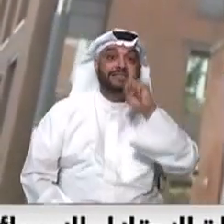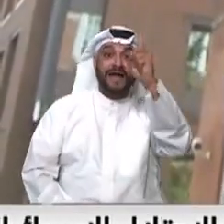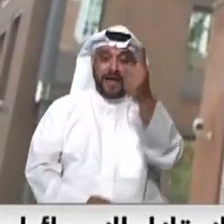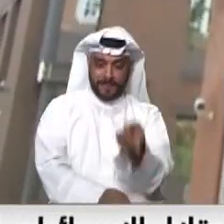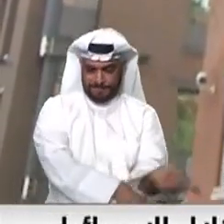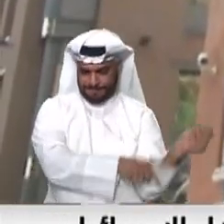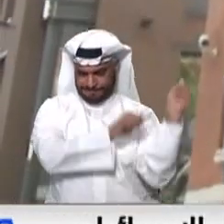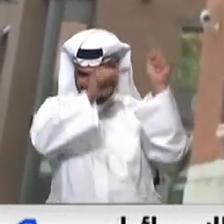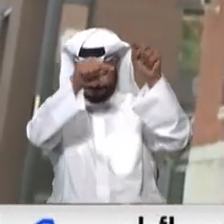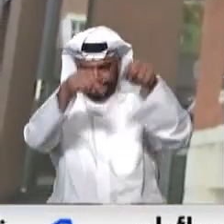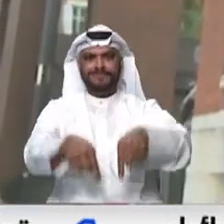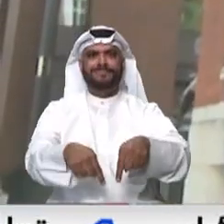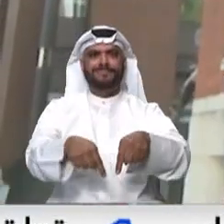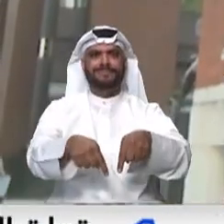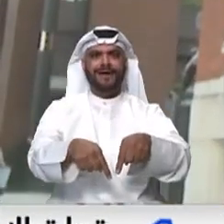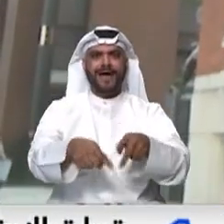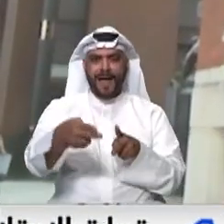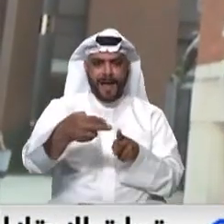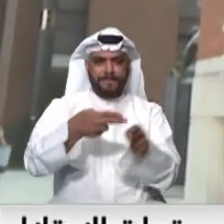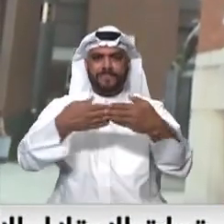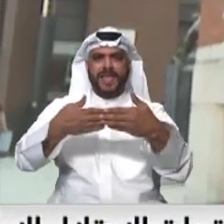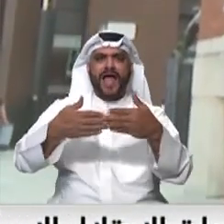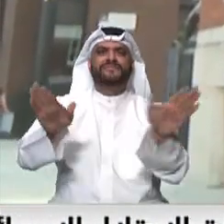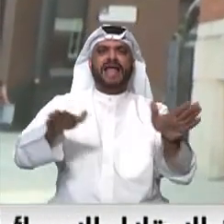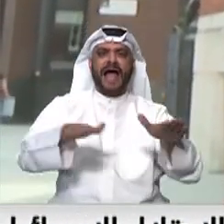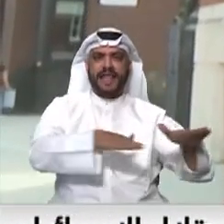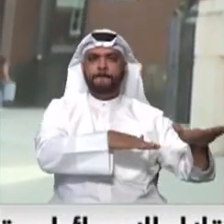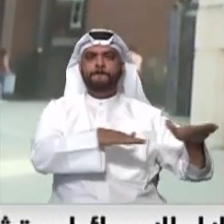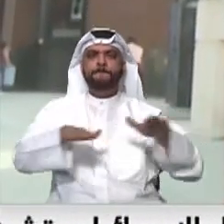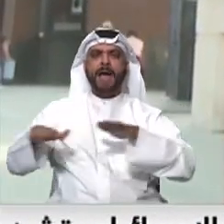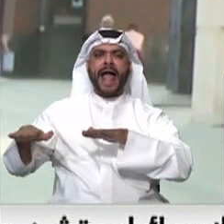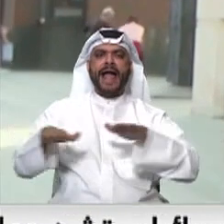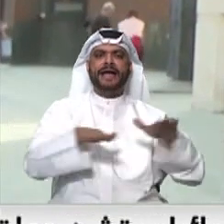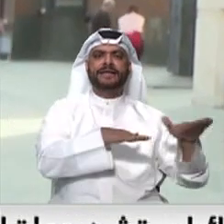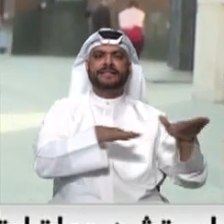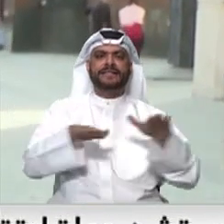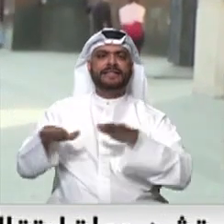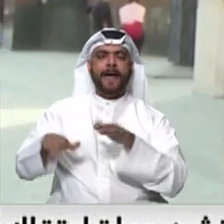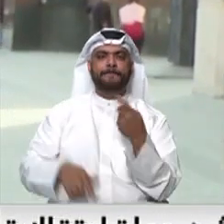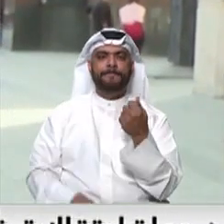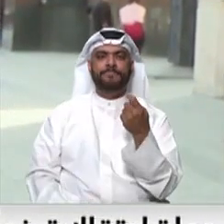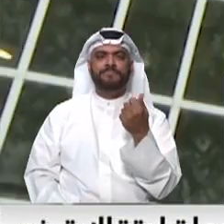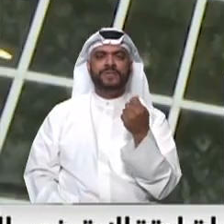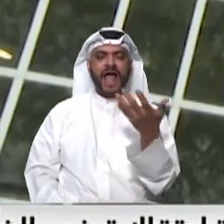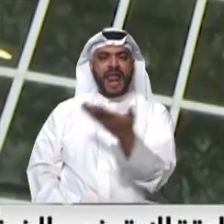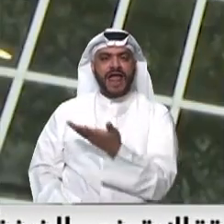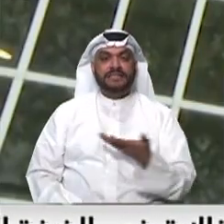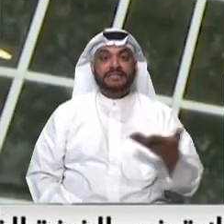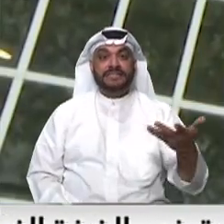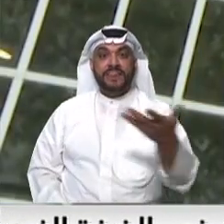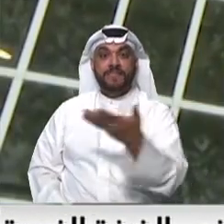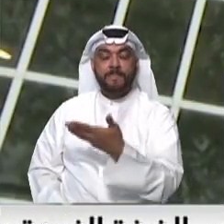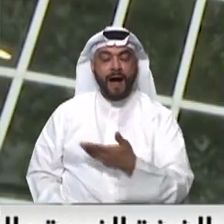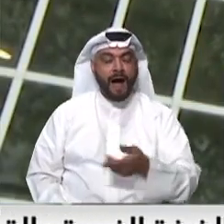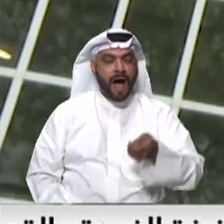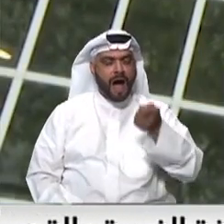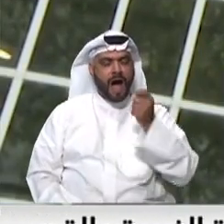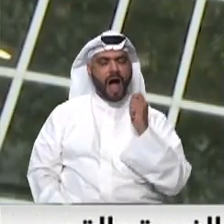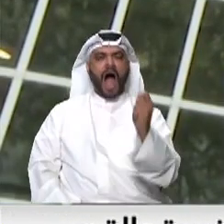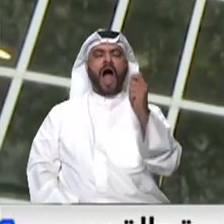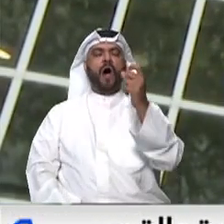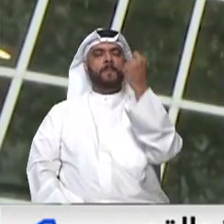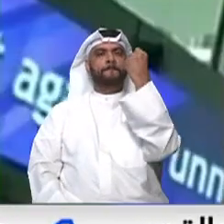سبقت استقلال الدولة ب8 سنوات عبر مكتب الاستثمار الكويتي في العاصمة لندن، صاحبة ثاني أقوى مركز مالي